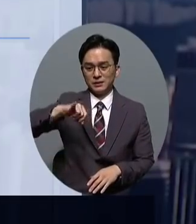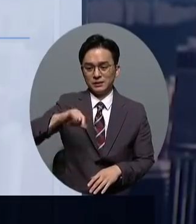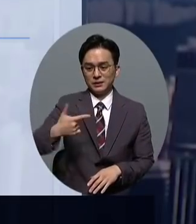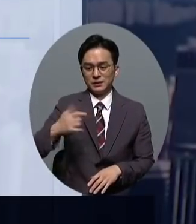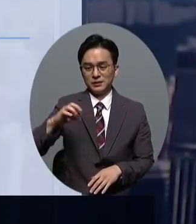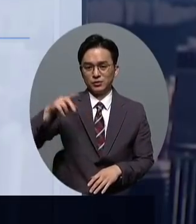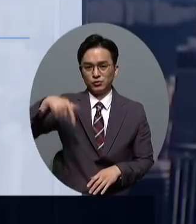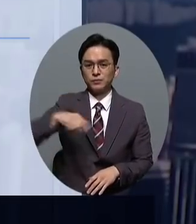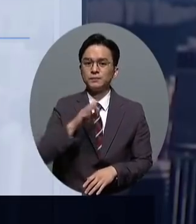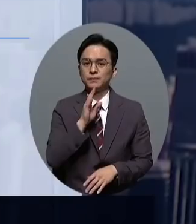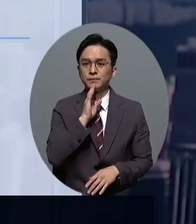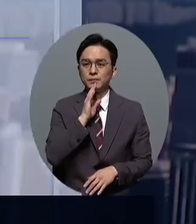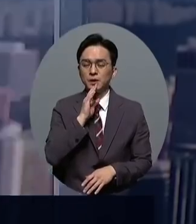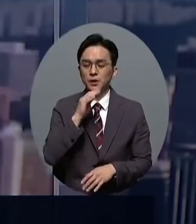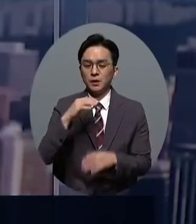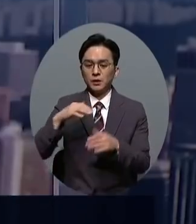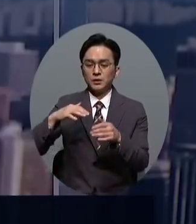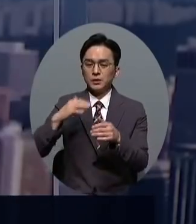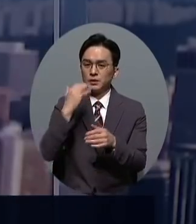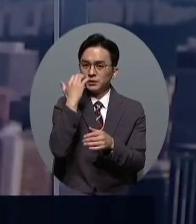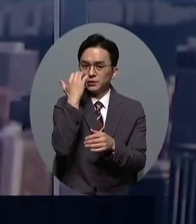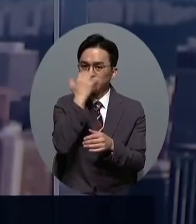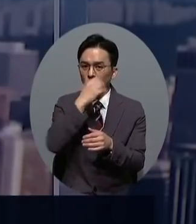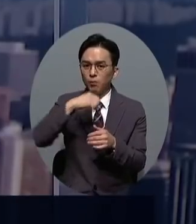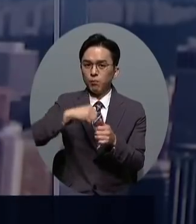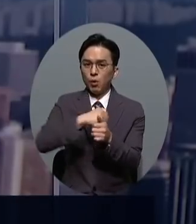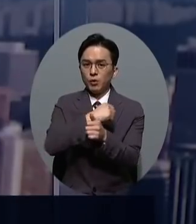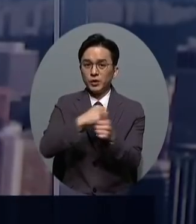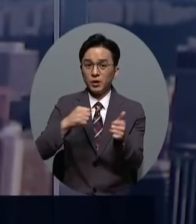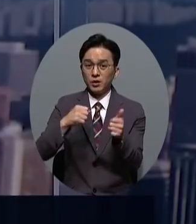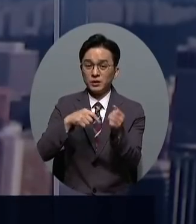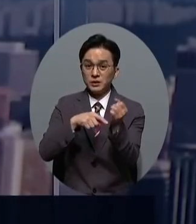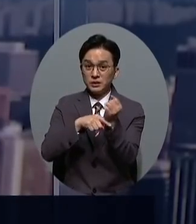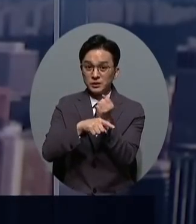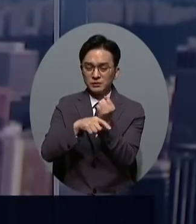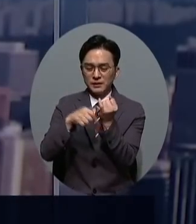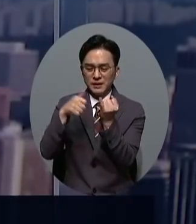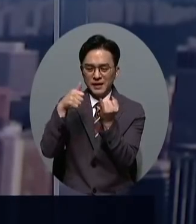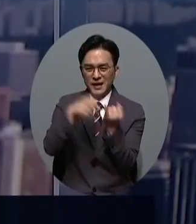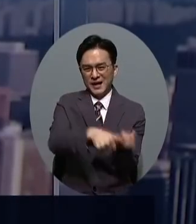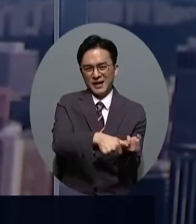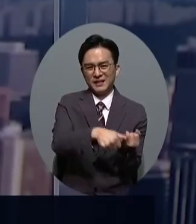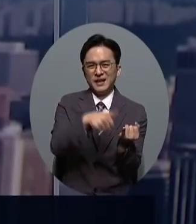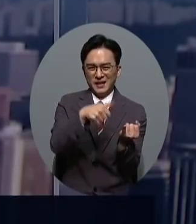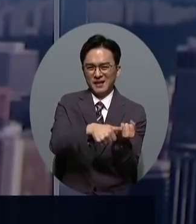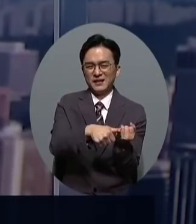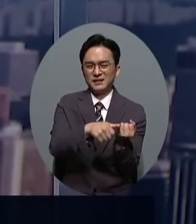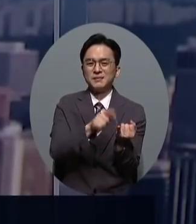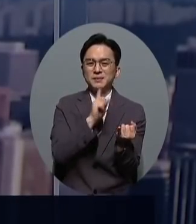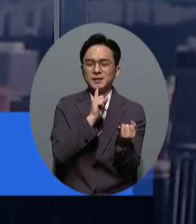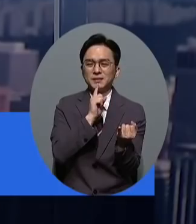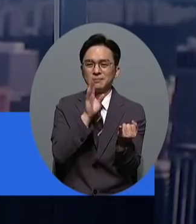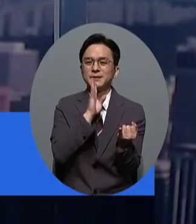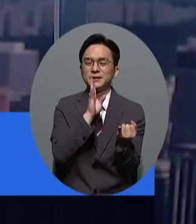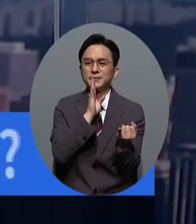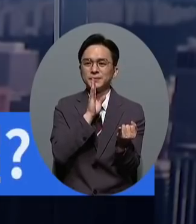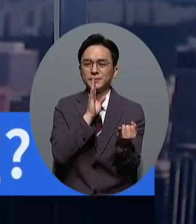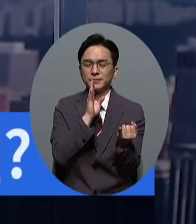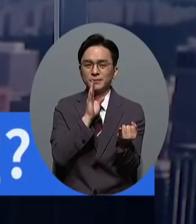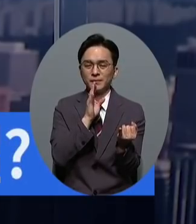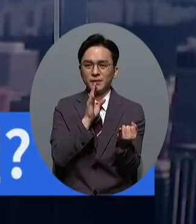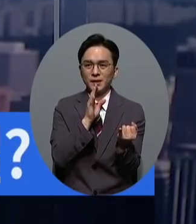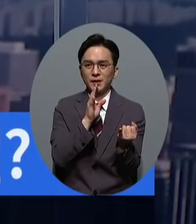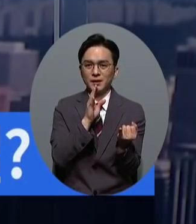보면 강간을 법률의 방송용으로 순화한 표현이고 법적인 표현은 아닙니다. 그런데 성폭행과 성희롱에 대해서